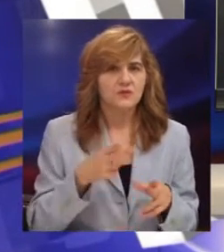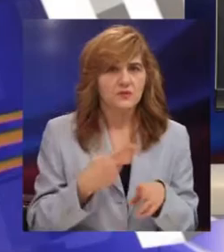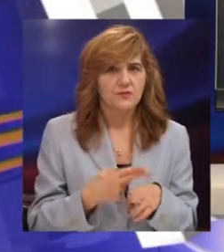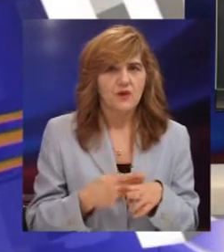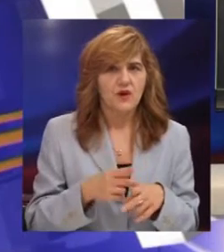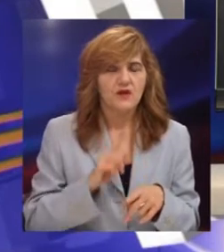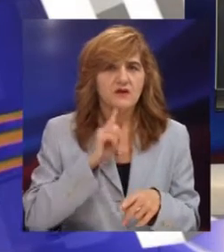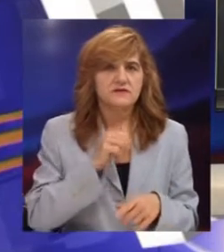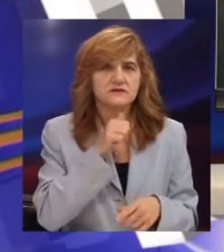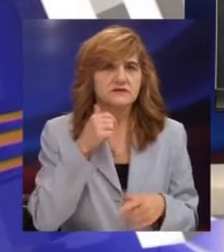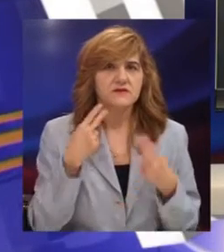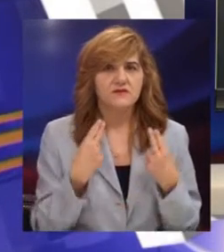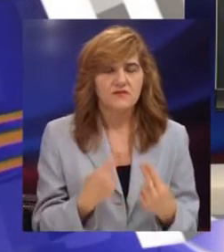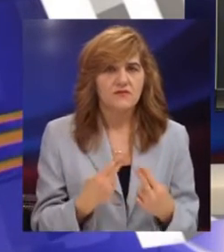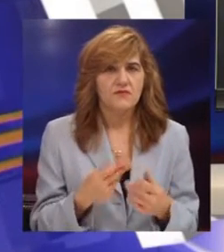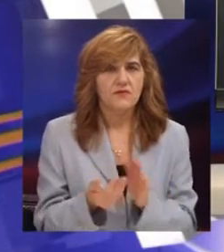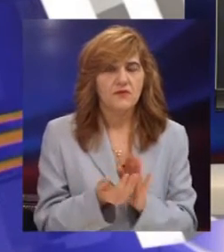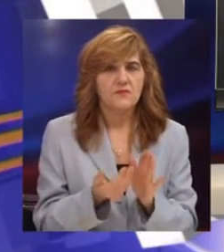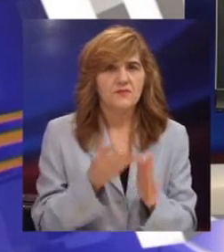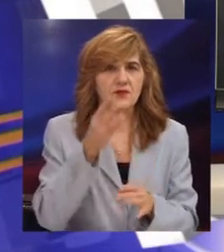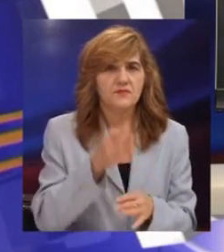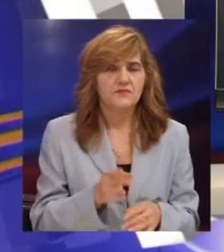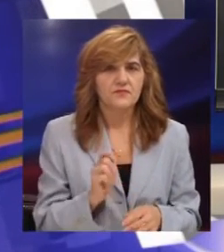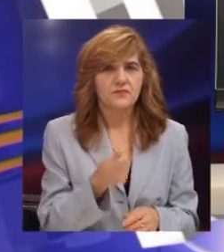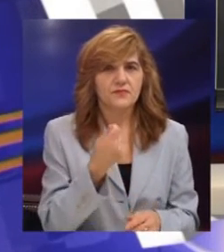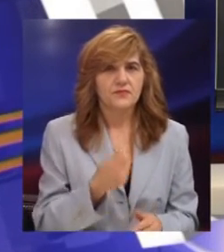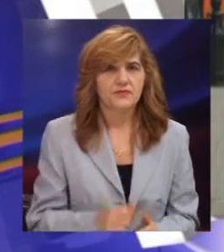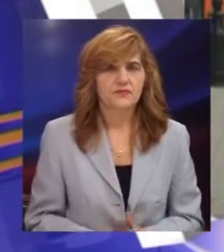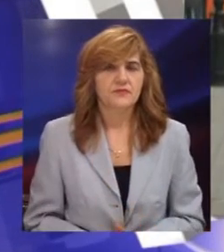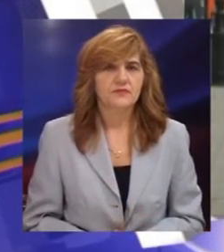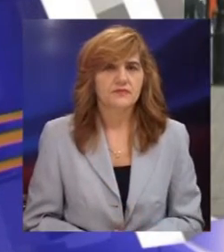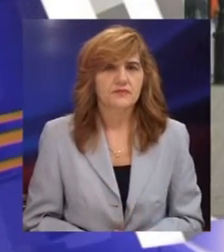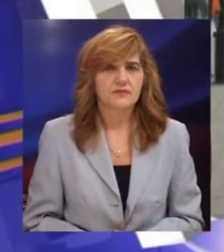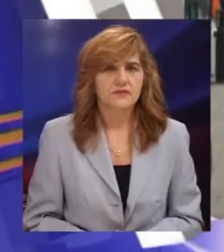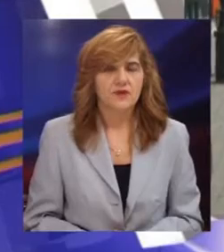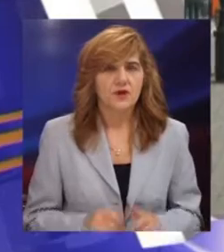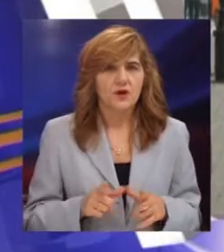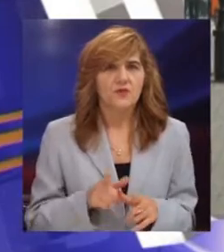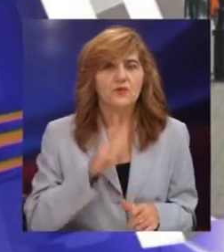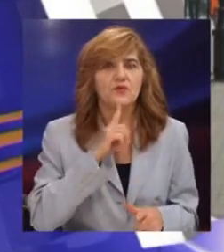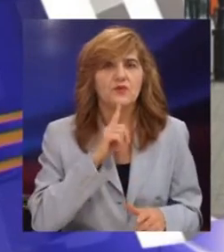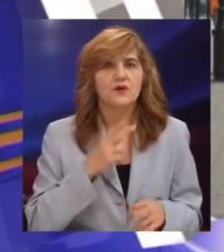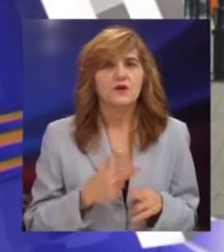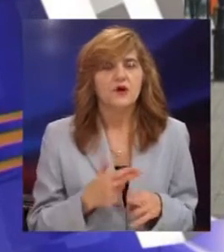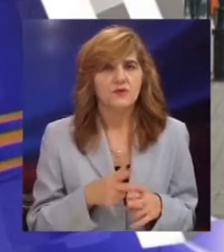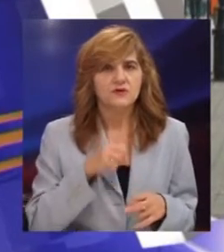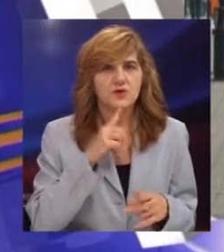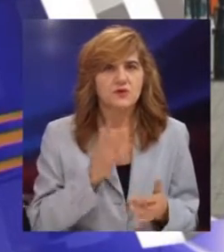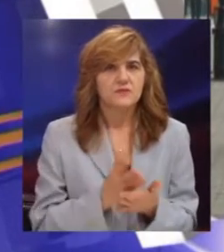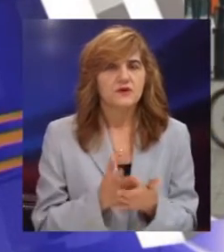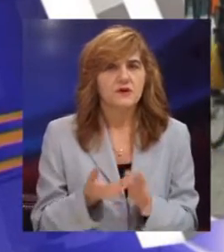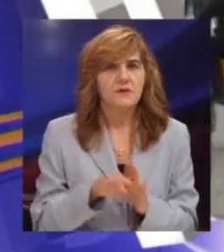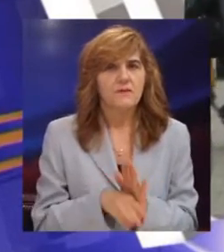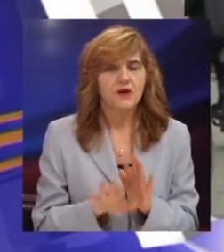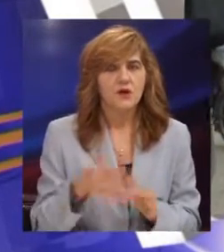bolest ima genetsko poreklo, te da je značajna prenatalna dijagnostika. U retke bolesti spadaju one koje se javljaju